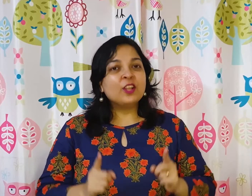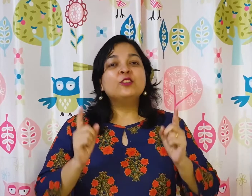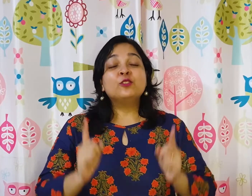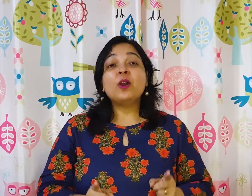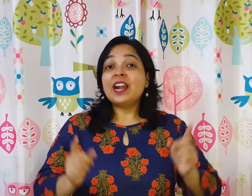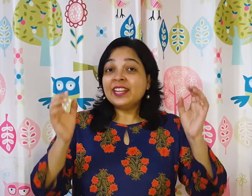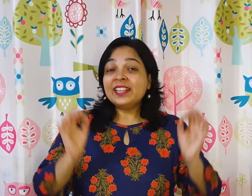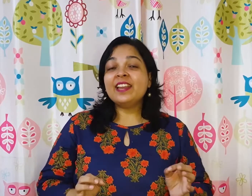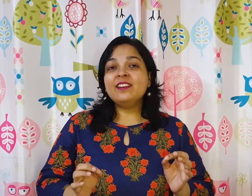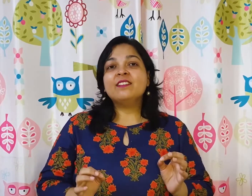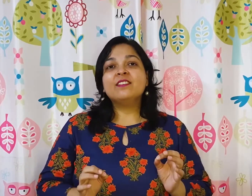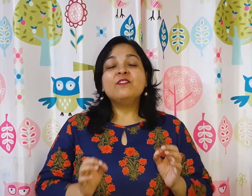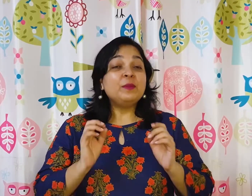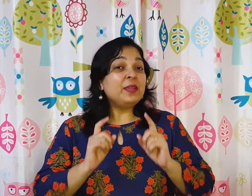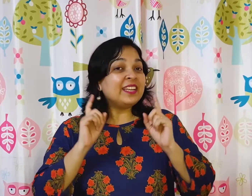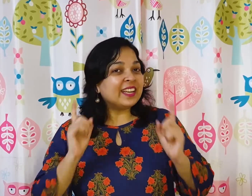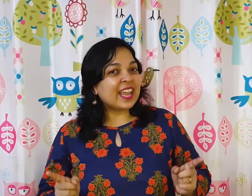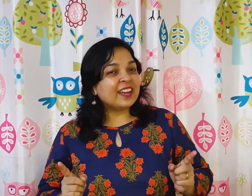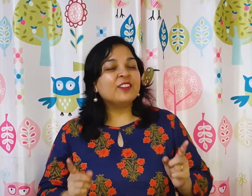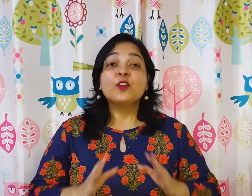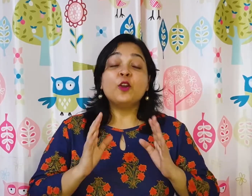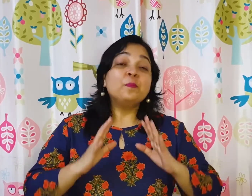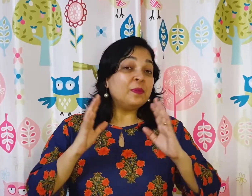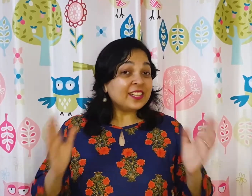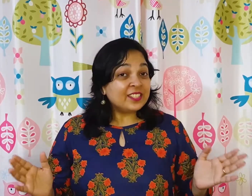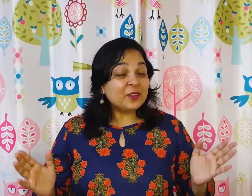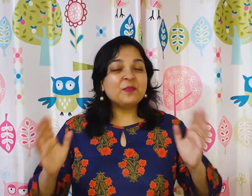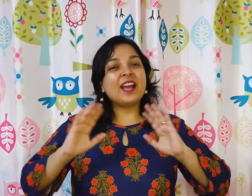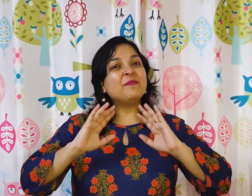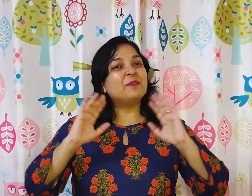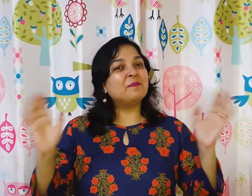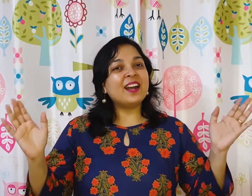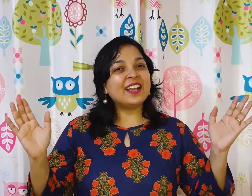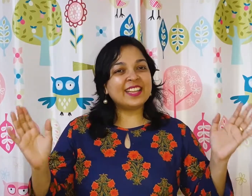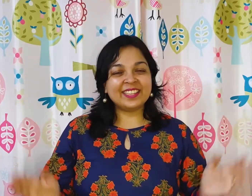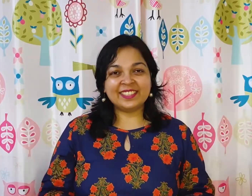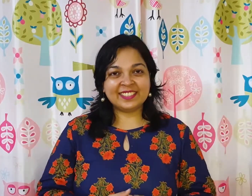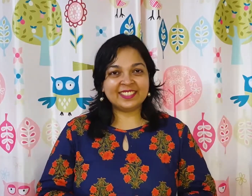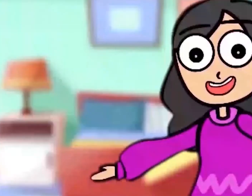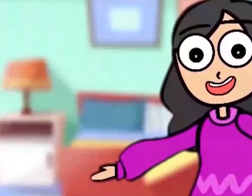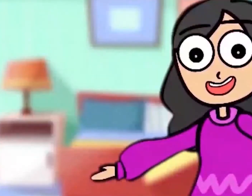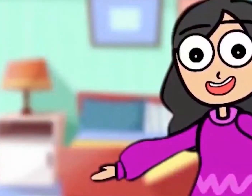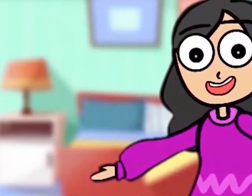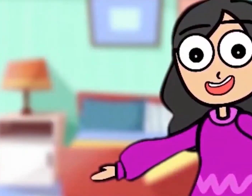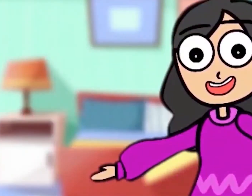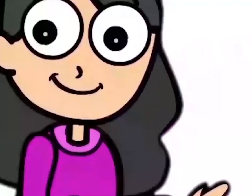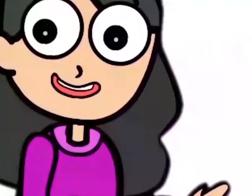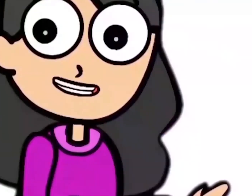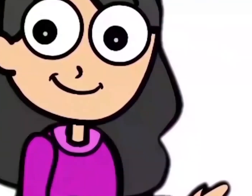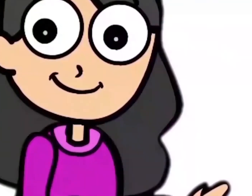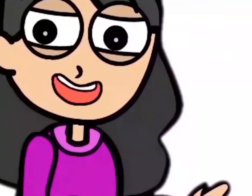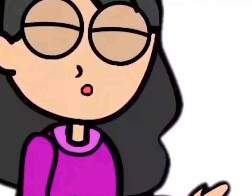விடைப் பெருகிறோம் நாம் மீண்டும் சந்திப்போம் தேவன் உங்களை ஆசர்வதிப் பார் பாய் பாய் வாய்